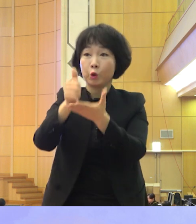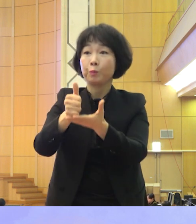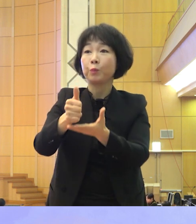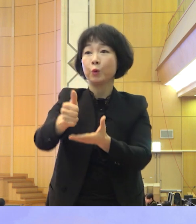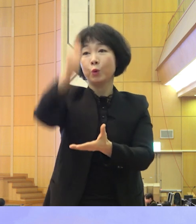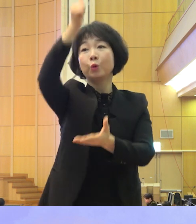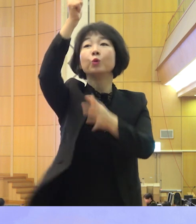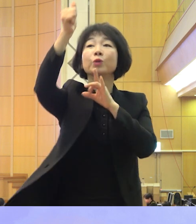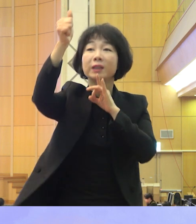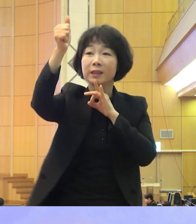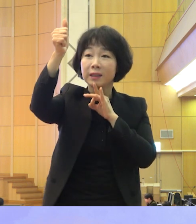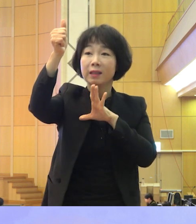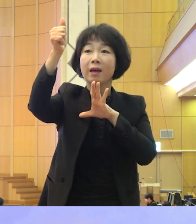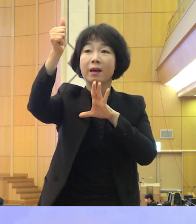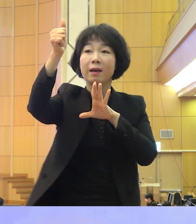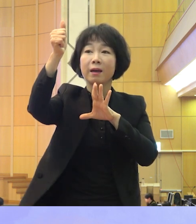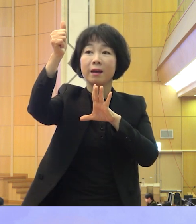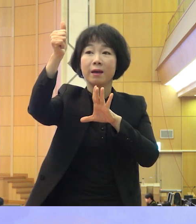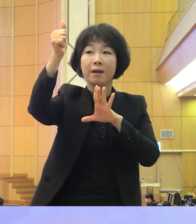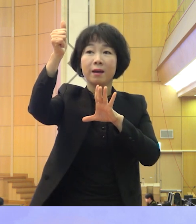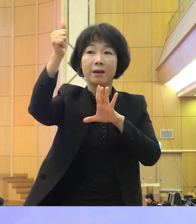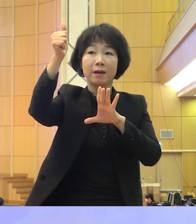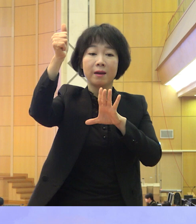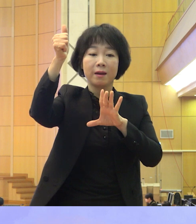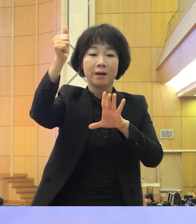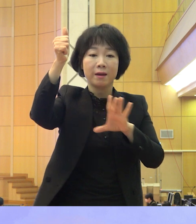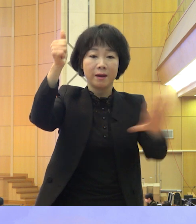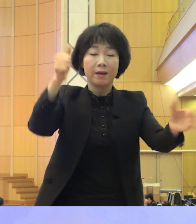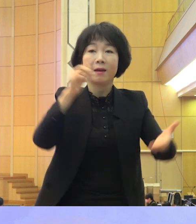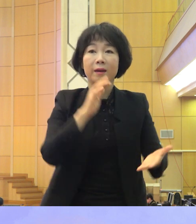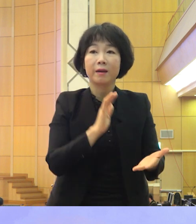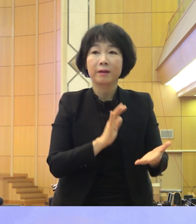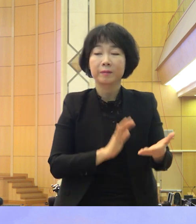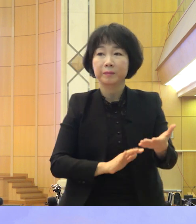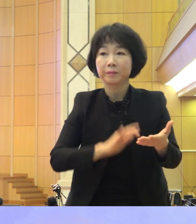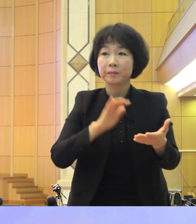오직 예수뿐이네.